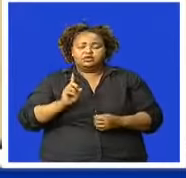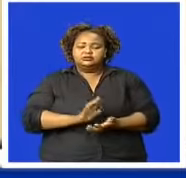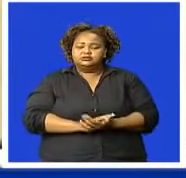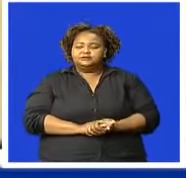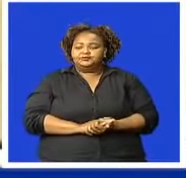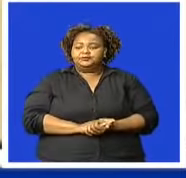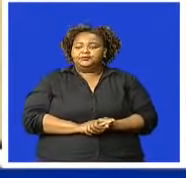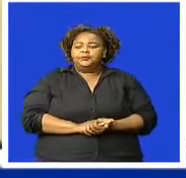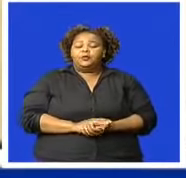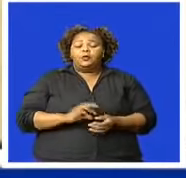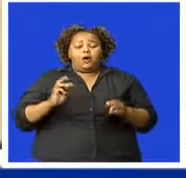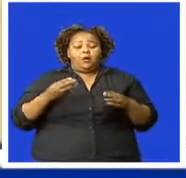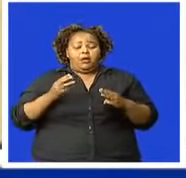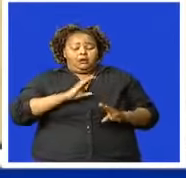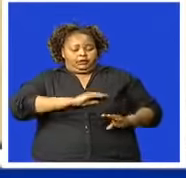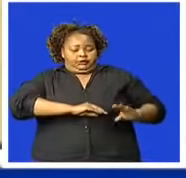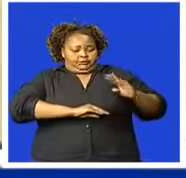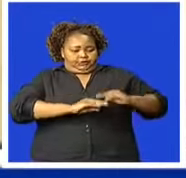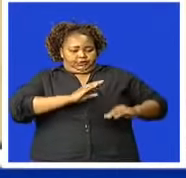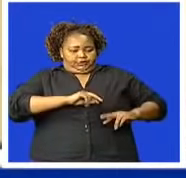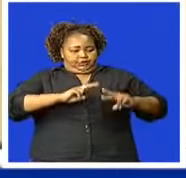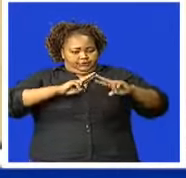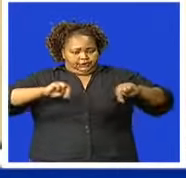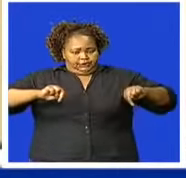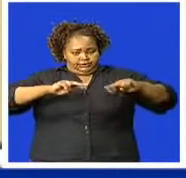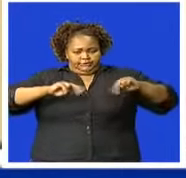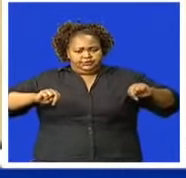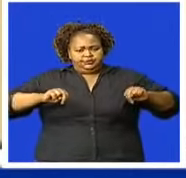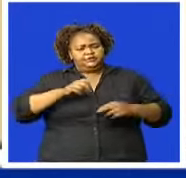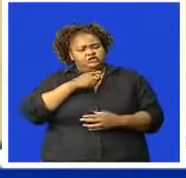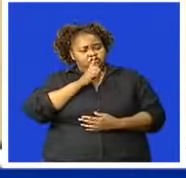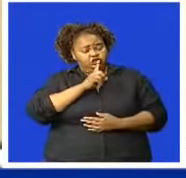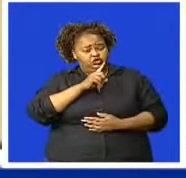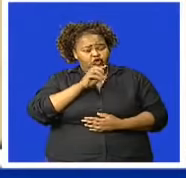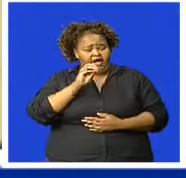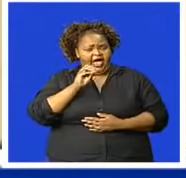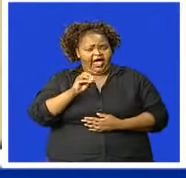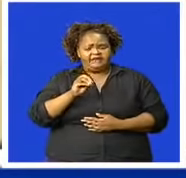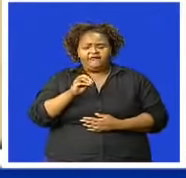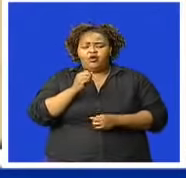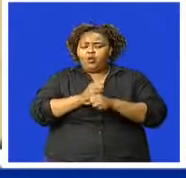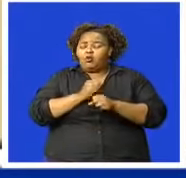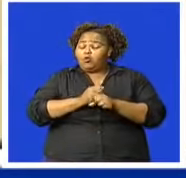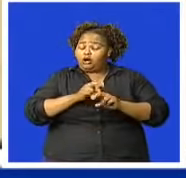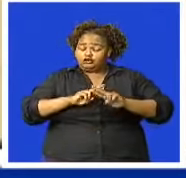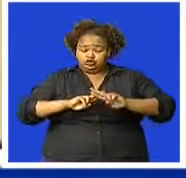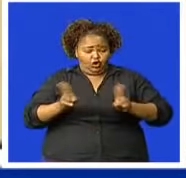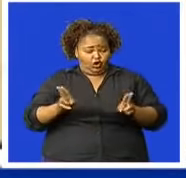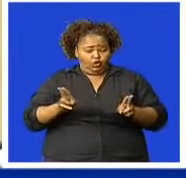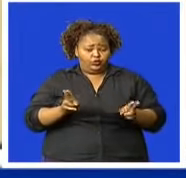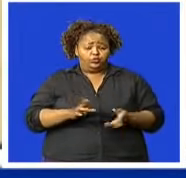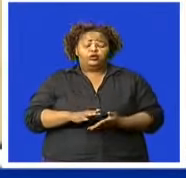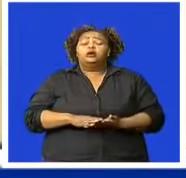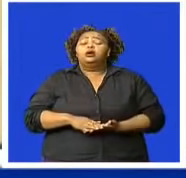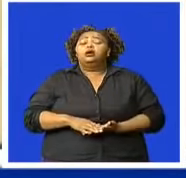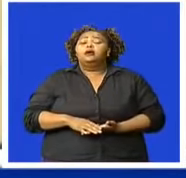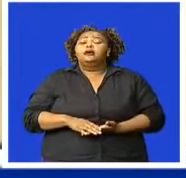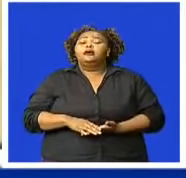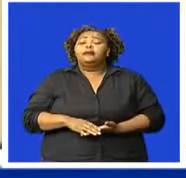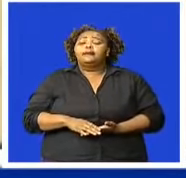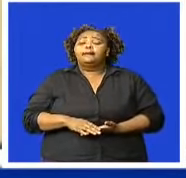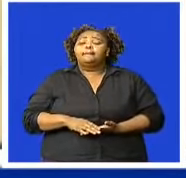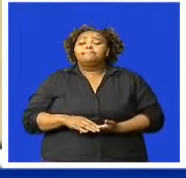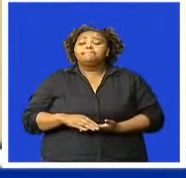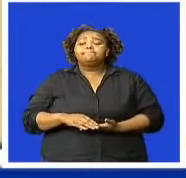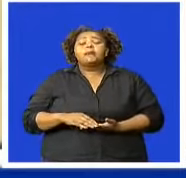sibekethele loluphenyo. Tinsolo lesingaba nato angeke tize tisebende nathi totfana kuyadzinga ukuthi kube nelisolo